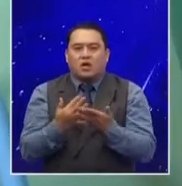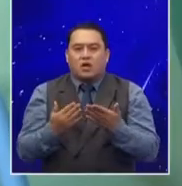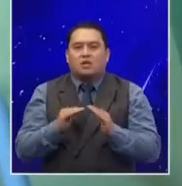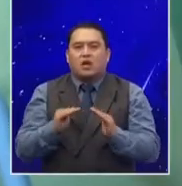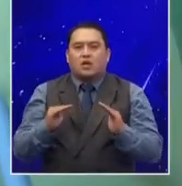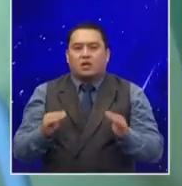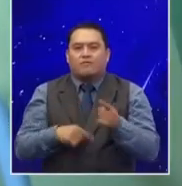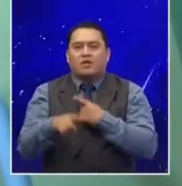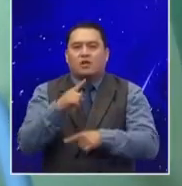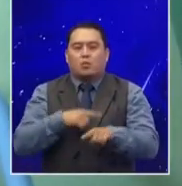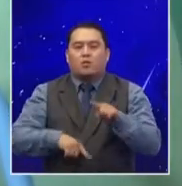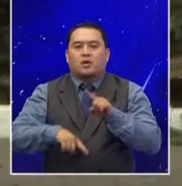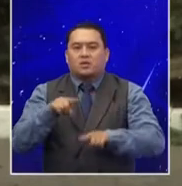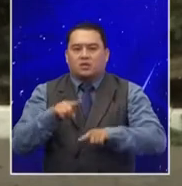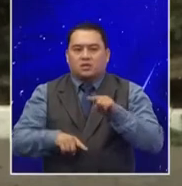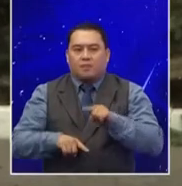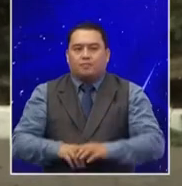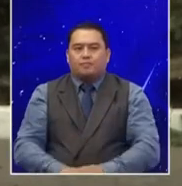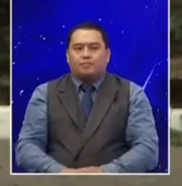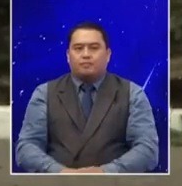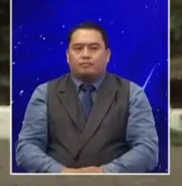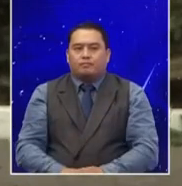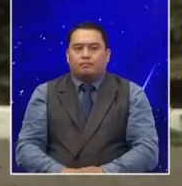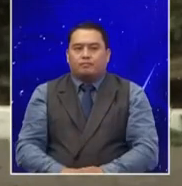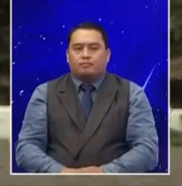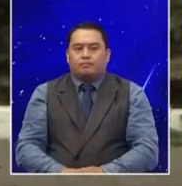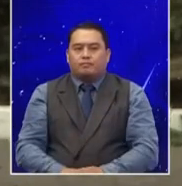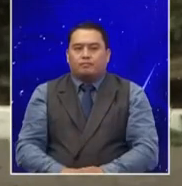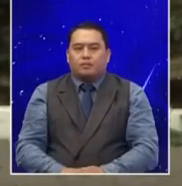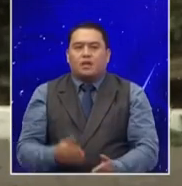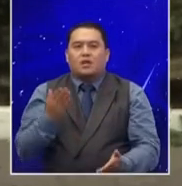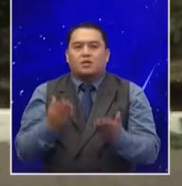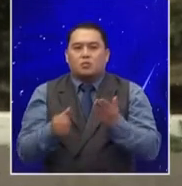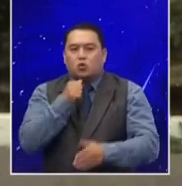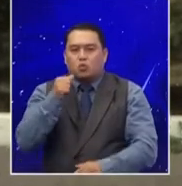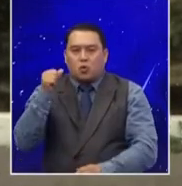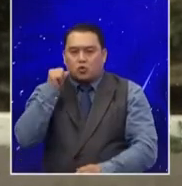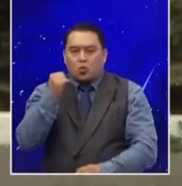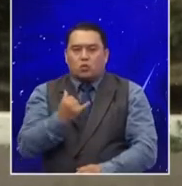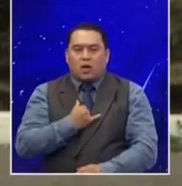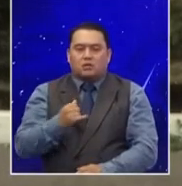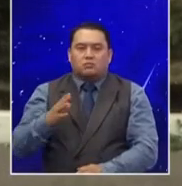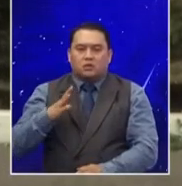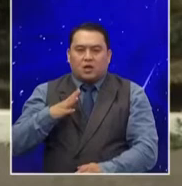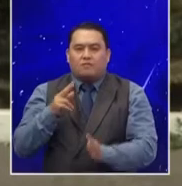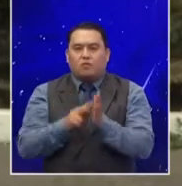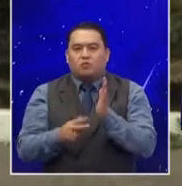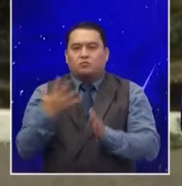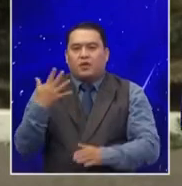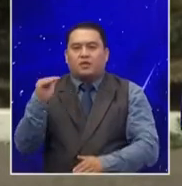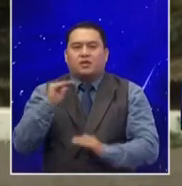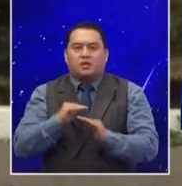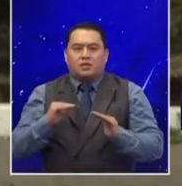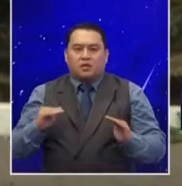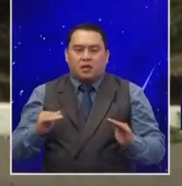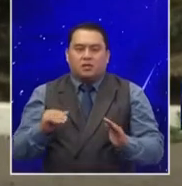детям вернуться к родителям. Мы идем на уменьшение. Если в прошлом году у нас было 85 детей, сейчас у нас 76